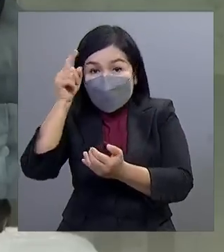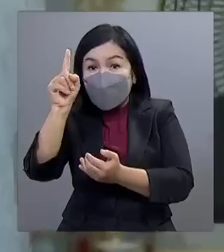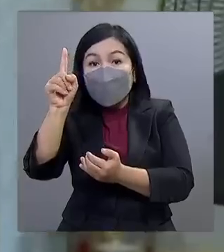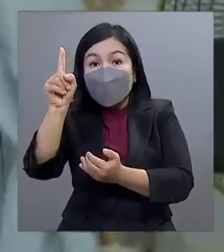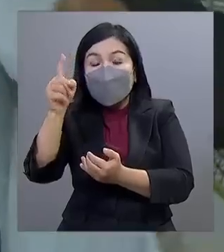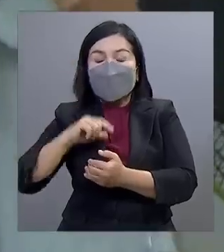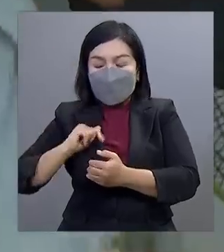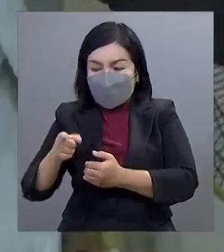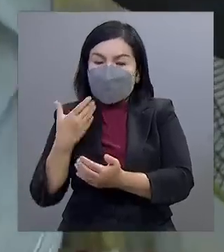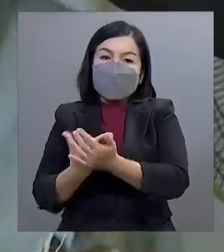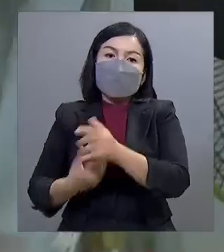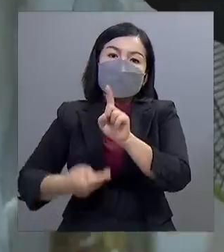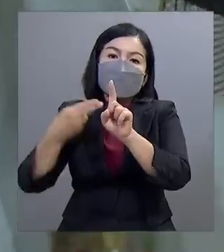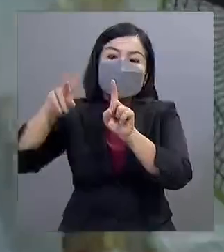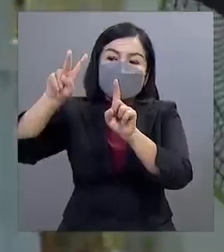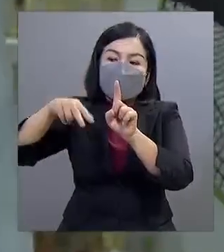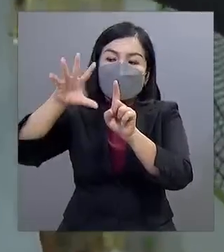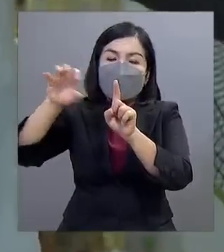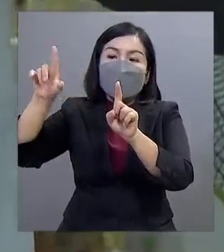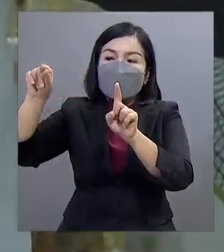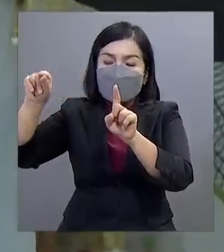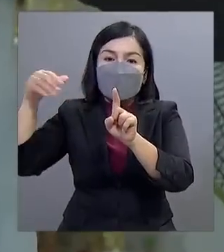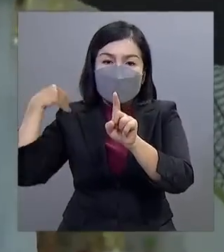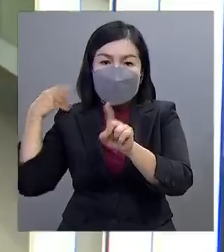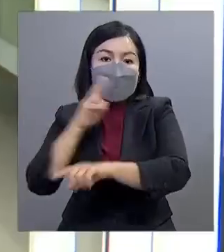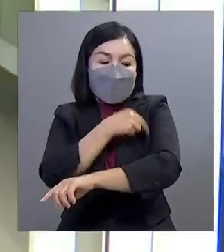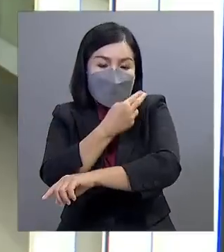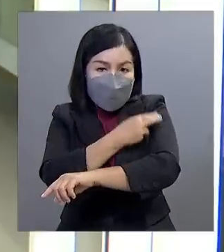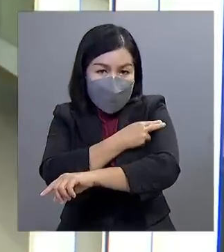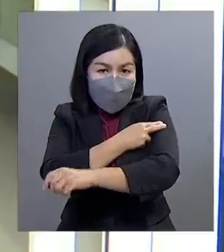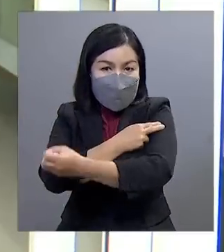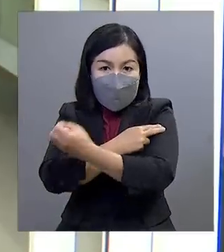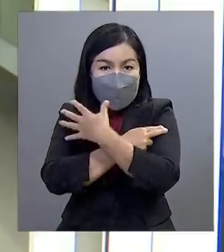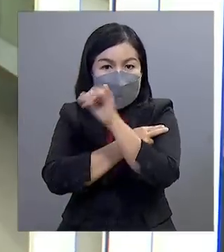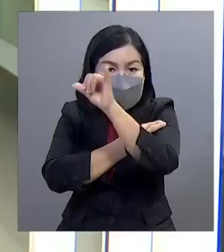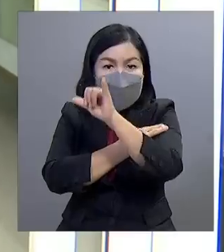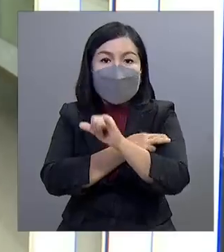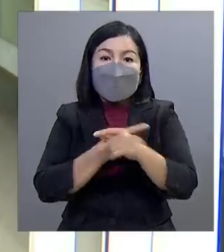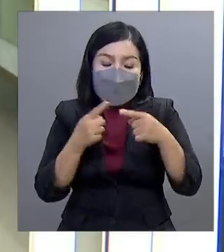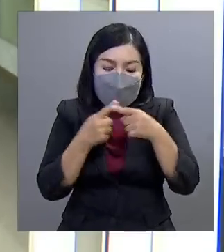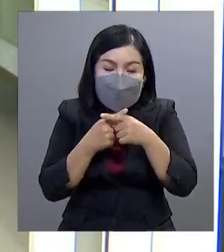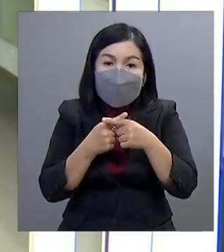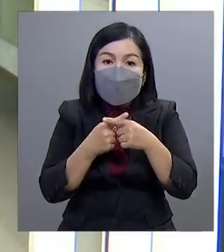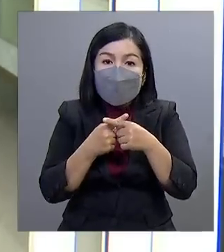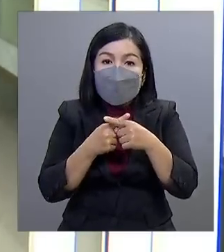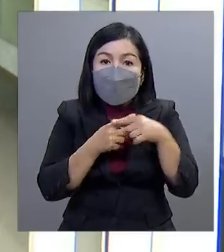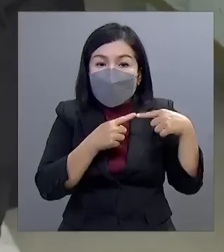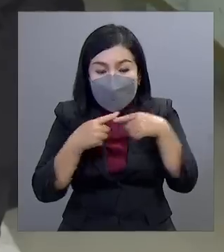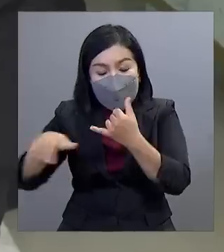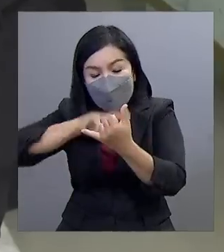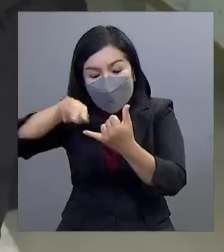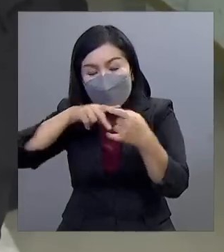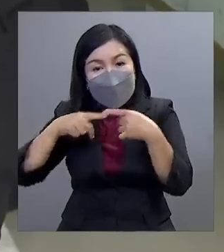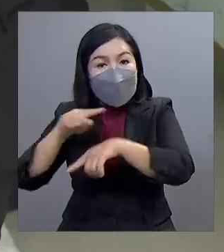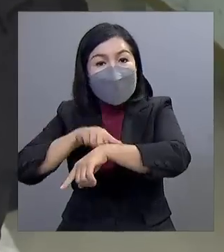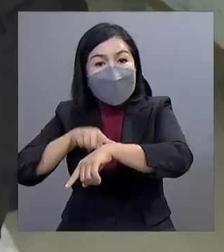ล้ว 12,520 บาทหมอยังบอกไม่ได้นะคะว่าอาการบาดเจ็บนั้นจะยืดเยื้อแค่ไหนค่ะผู้เป็นมารดาก็เสน